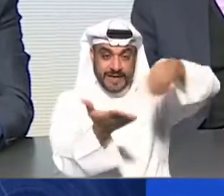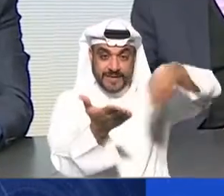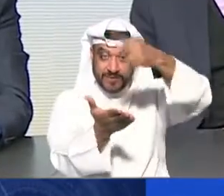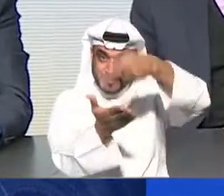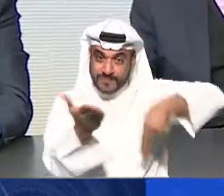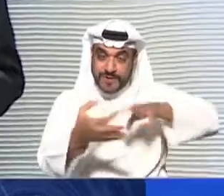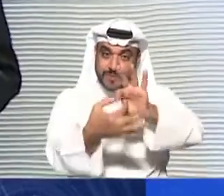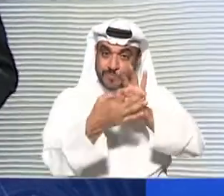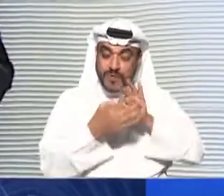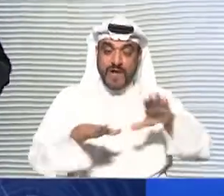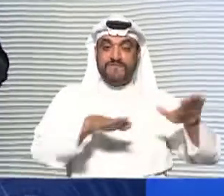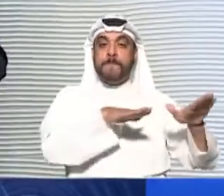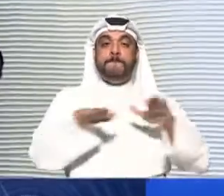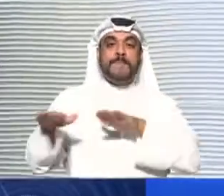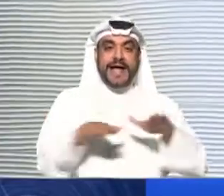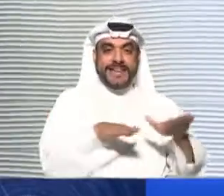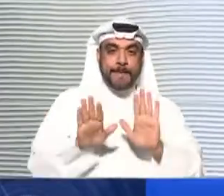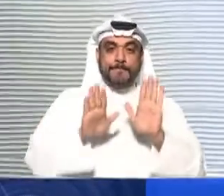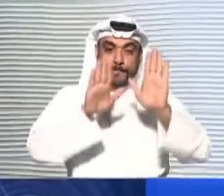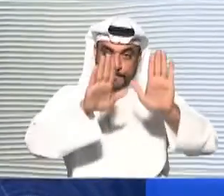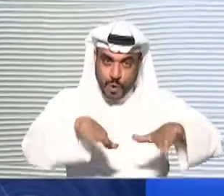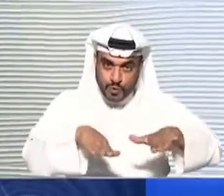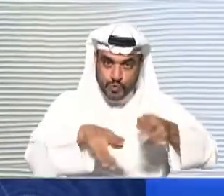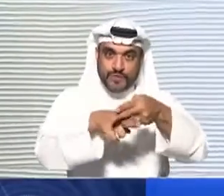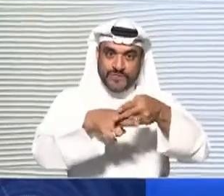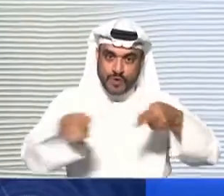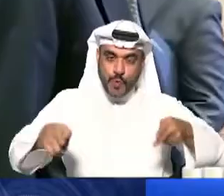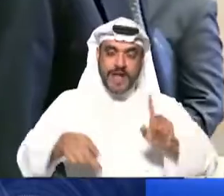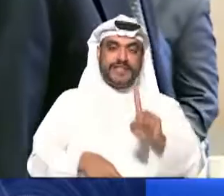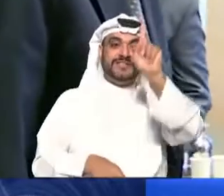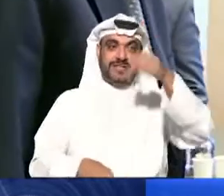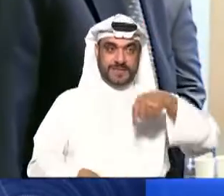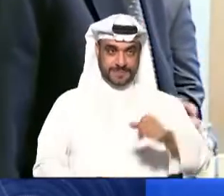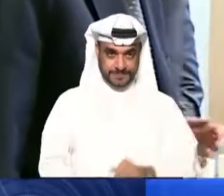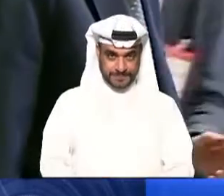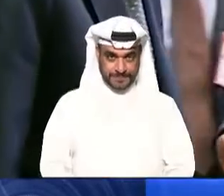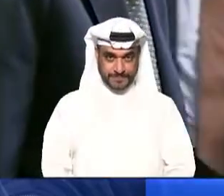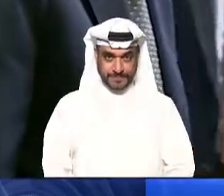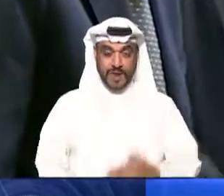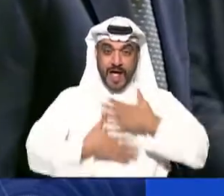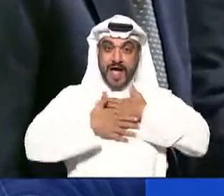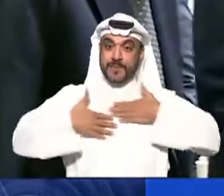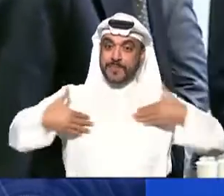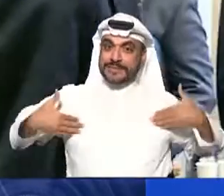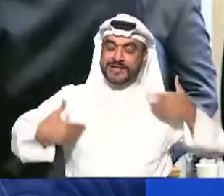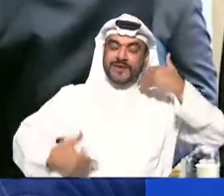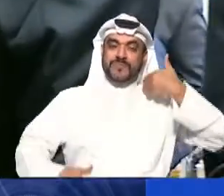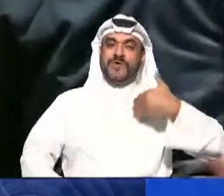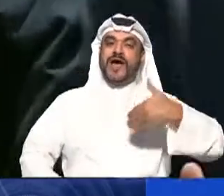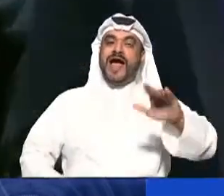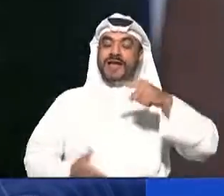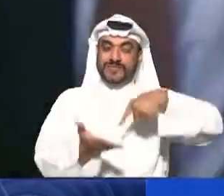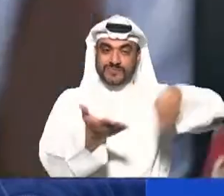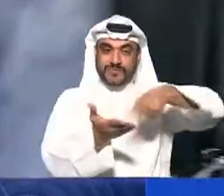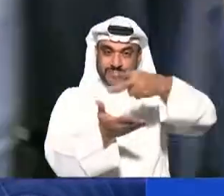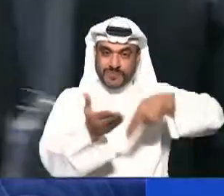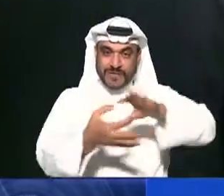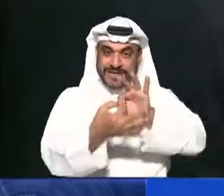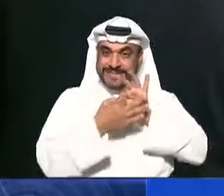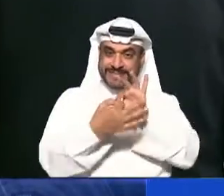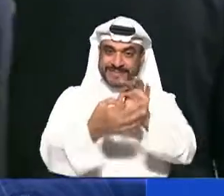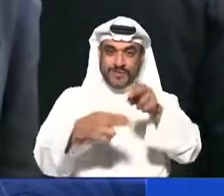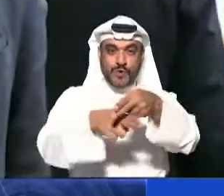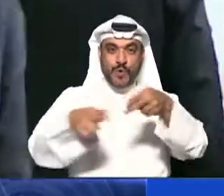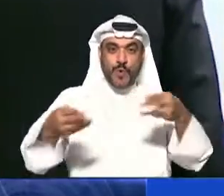الاتفاقية صار في مكتب موجود في الكويت. If we enjoy a long cooperation, long close cooperation with the